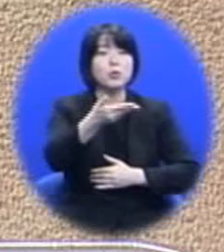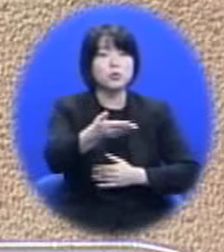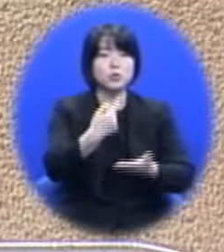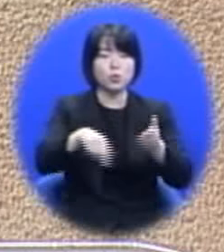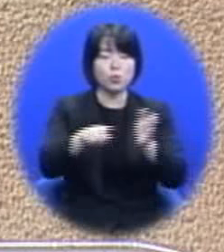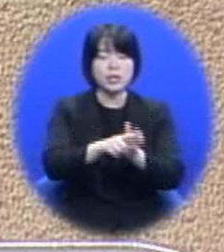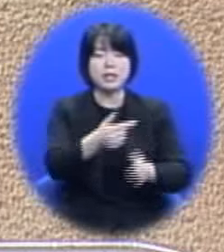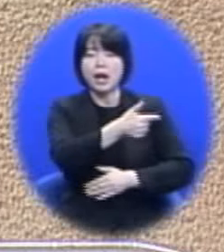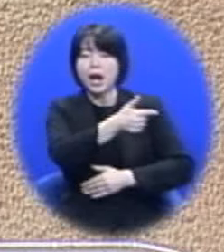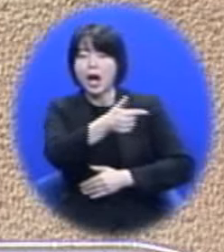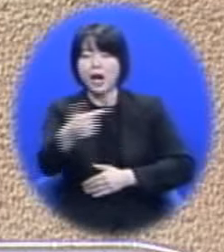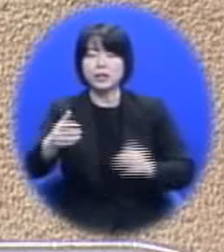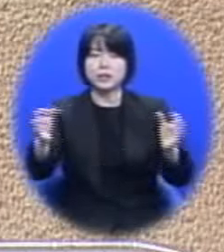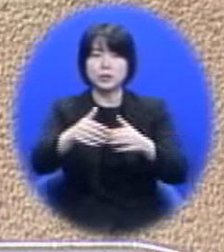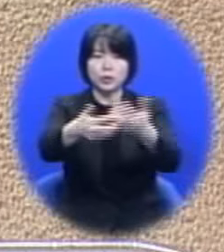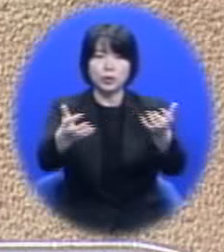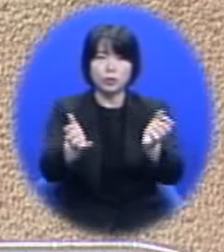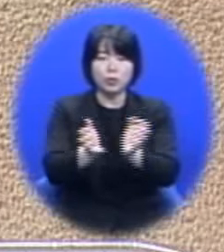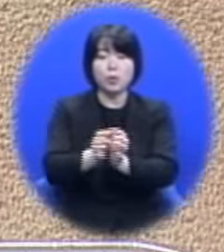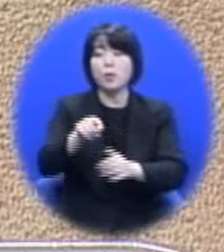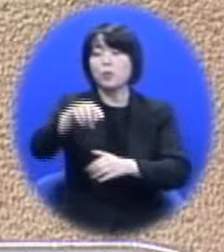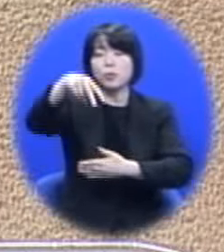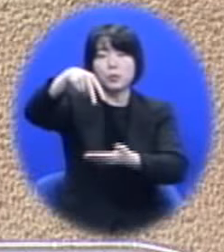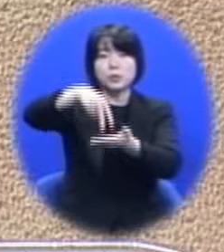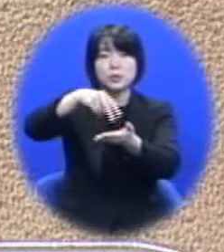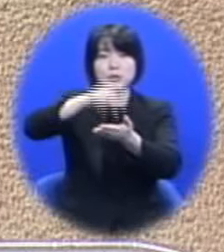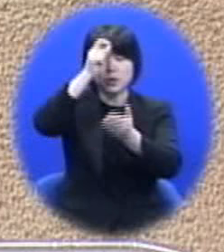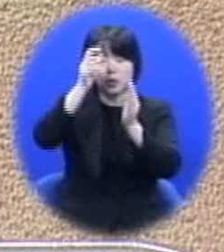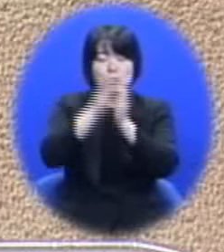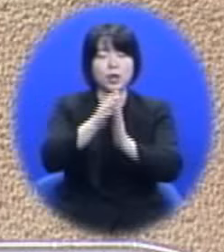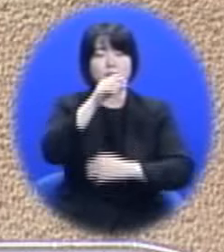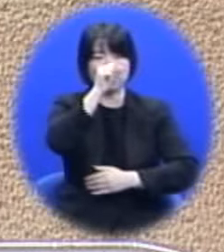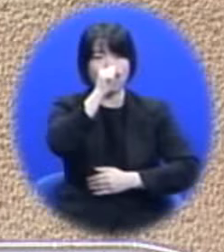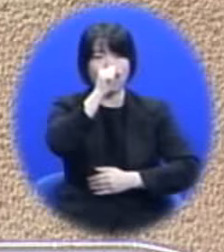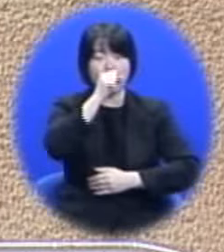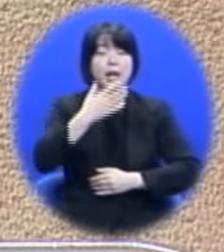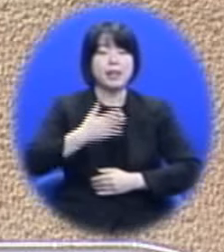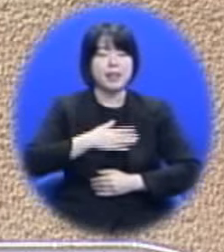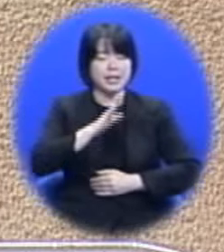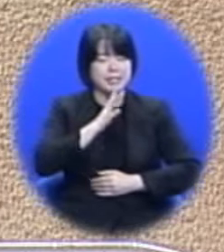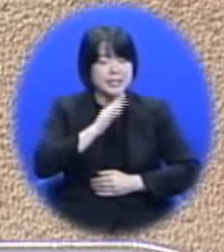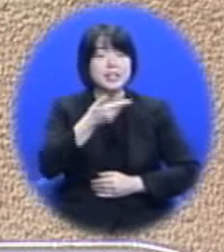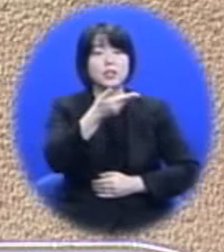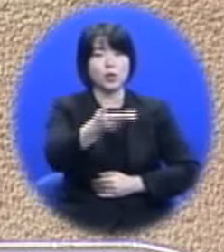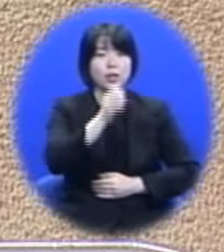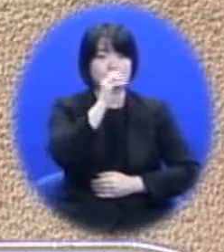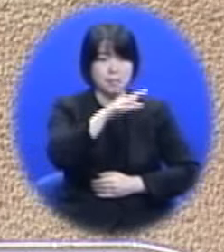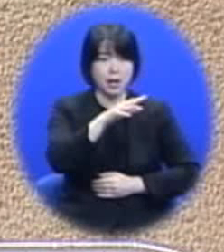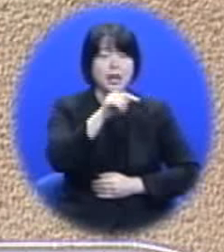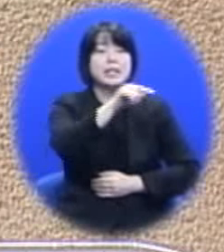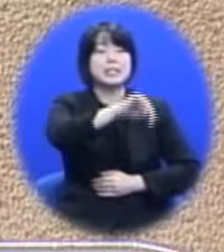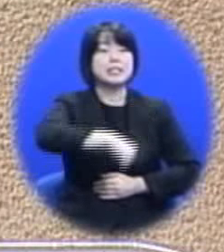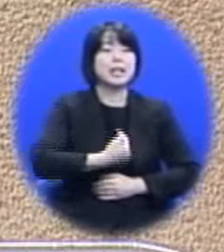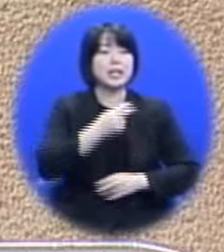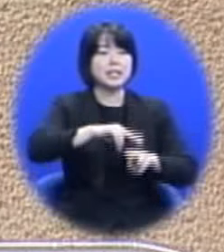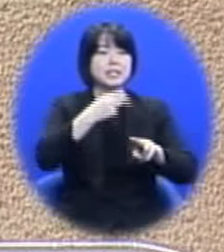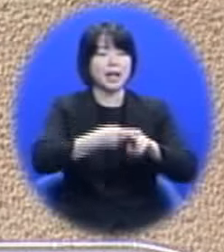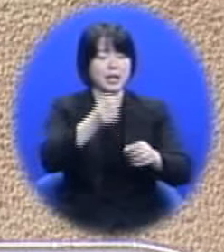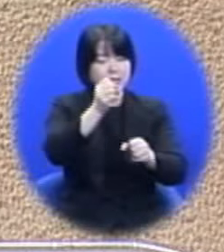큰 거리 어귀에 서서 기도하기를 좋아하느니라. 내가 진실로 너에게 이르노니 그들은 자기 상을 이미